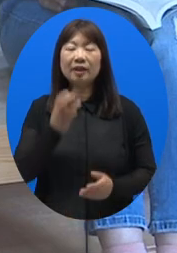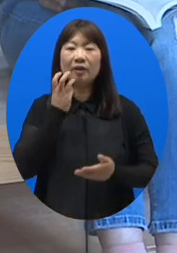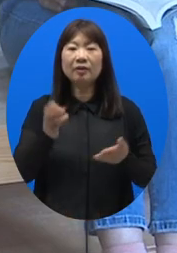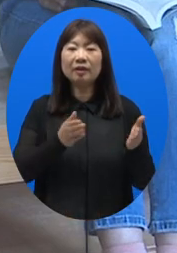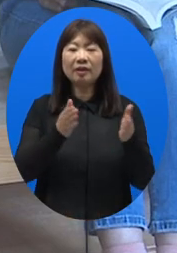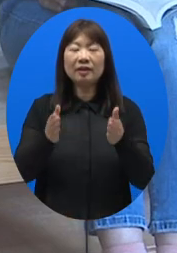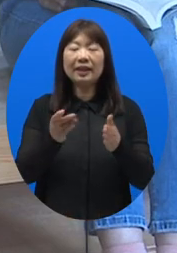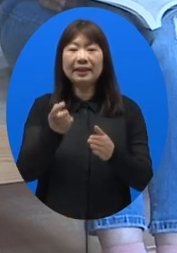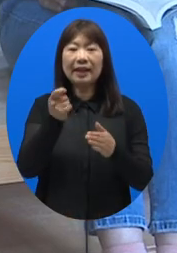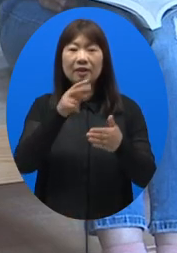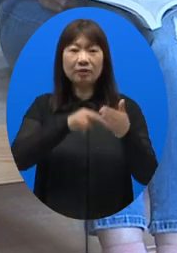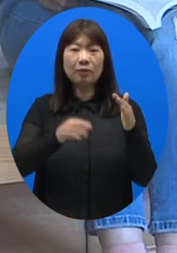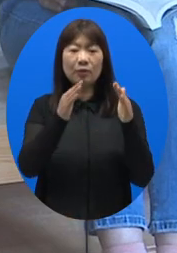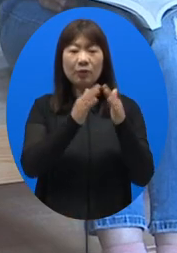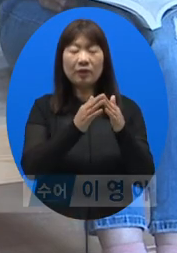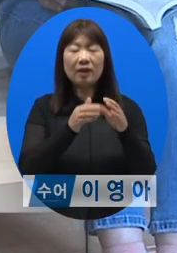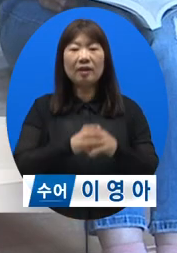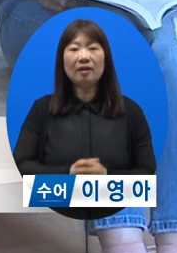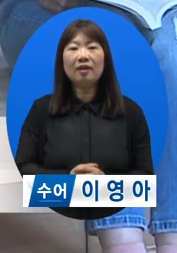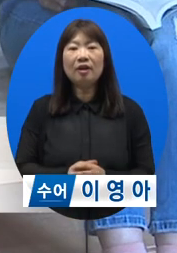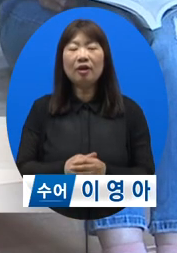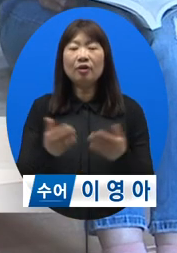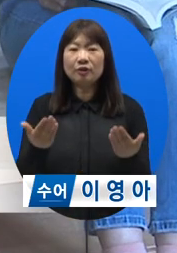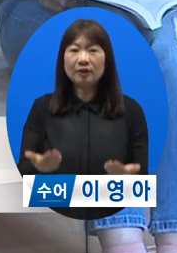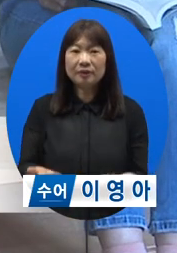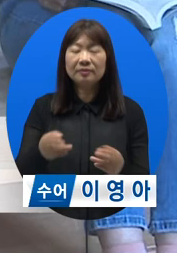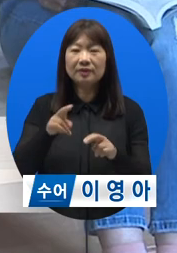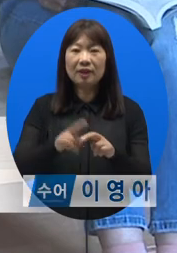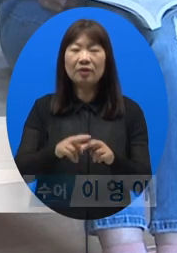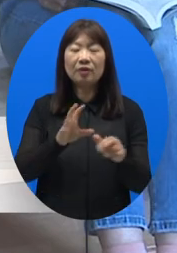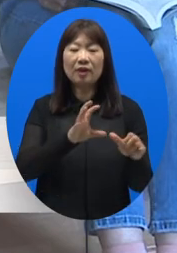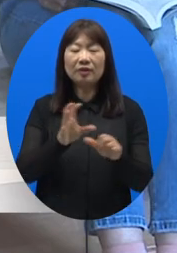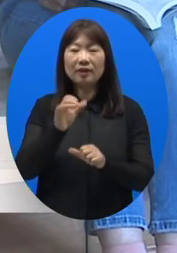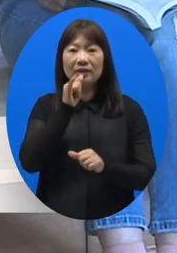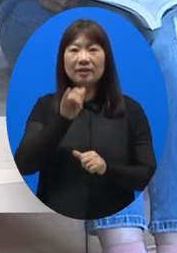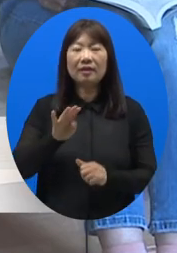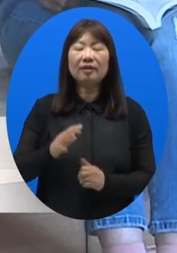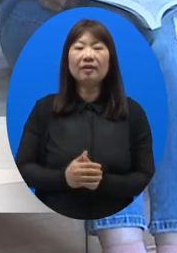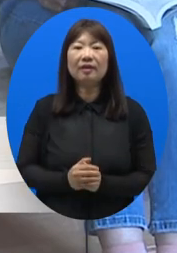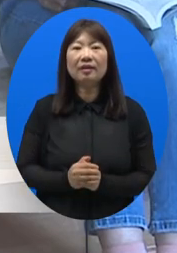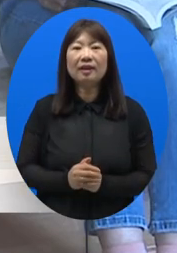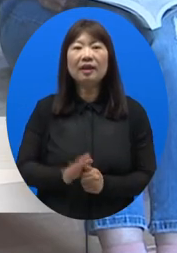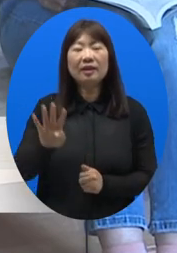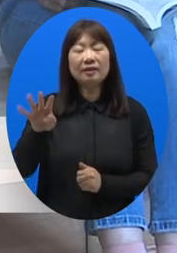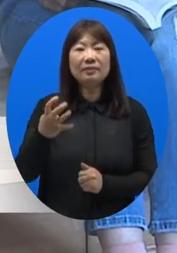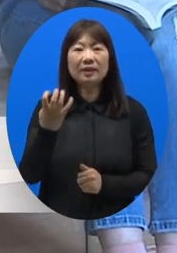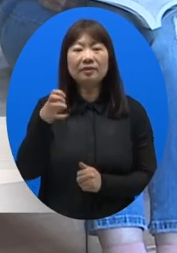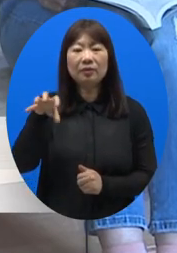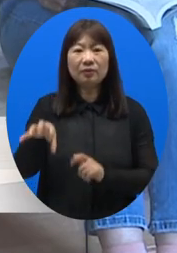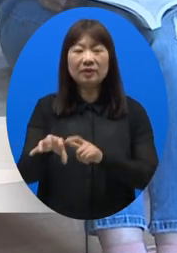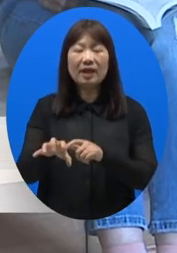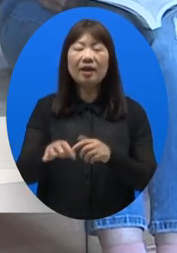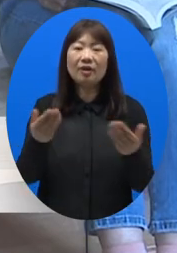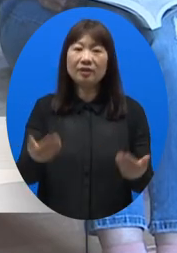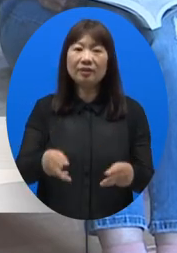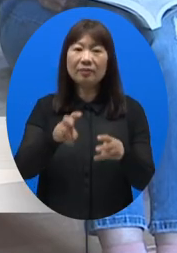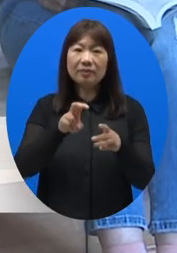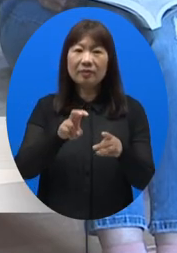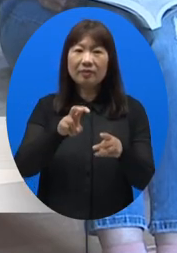경기도가 동네 작은 도서관을 무더위 쉼터로 활용한다고 합니다. 340여 곳의 작은 도서관이 이미 쉼터로 열렸다고